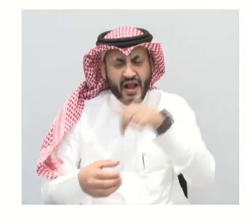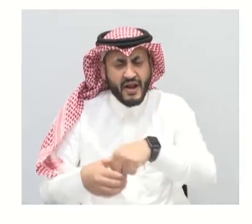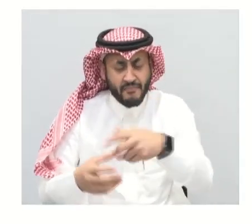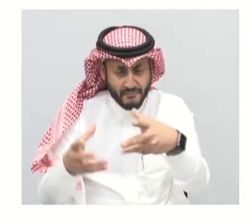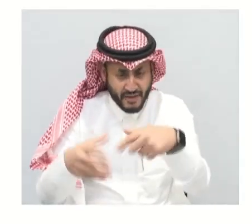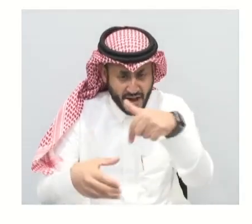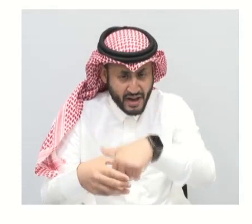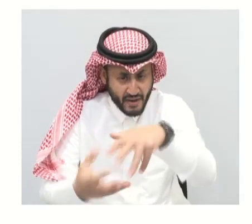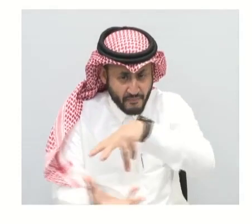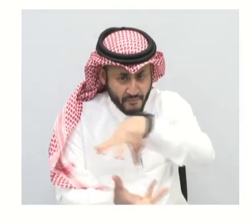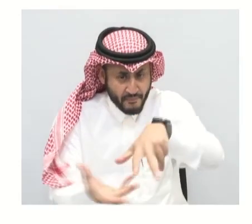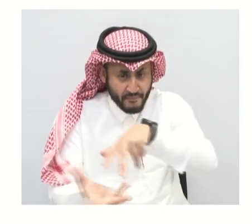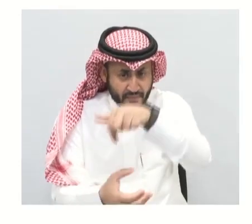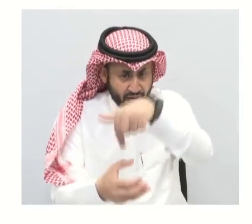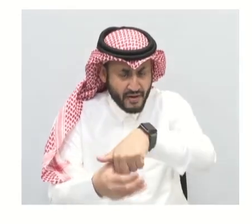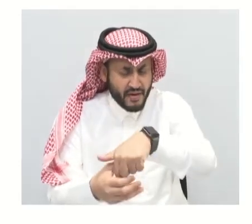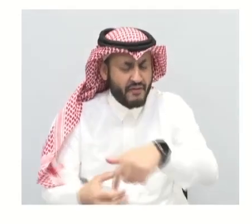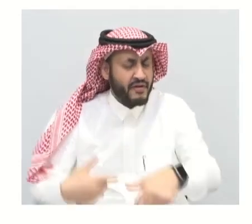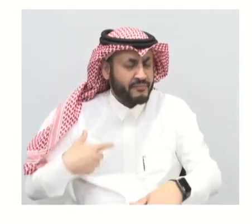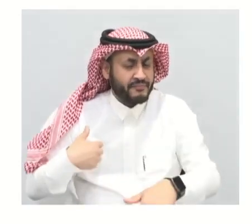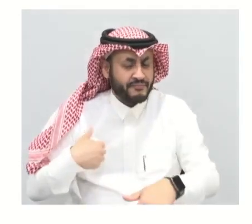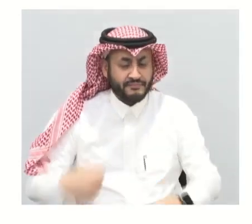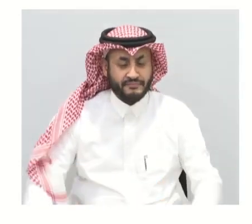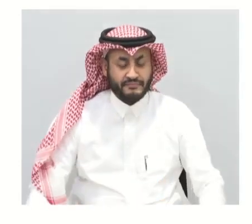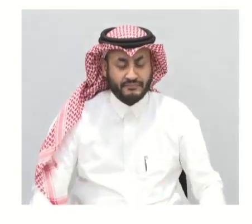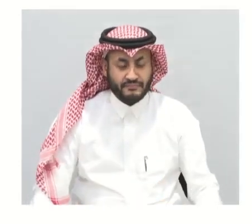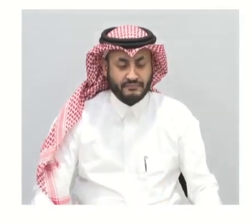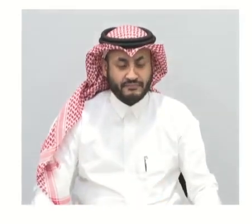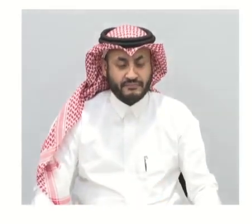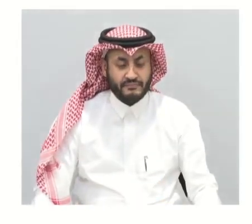باطن الارض ماذا نسمي هذه الطاقه